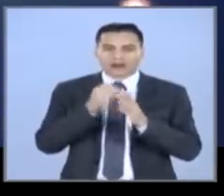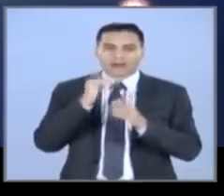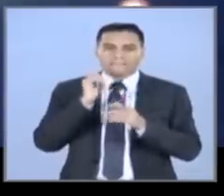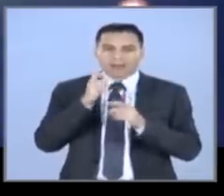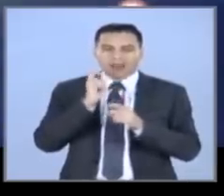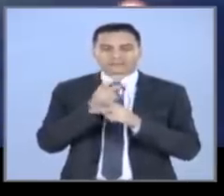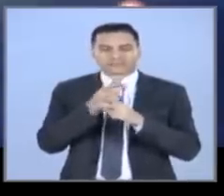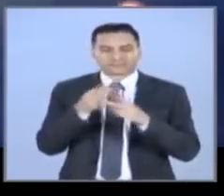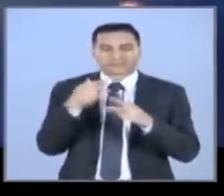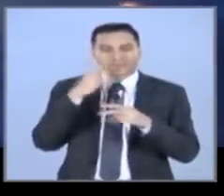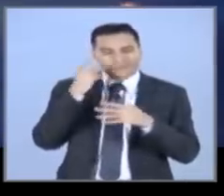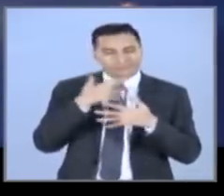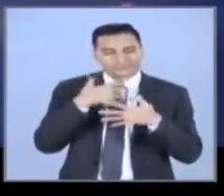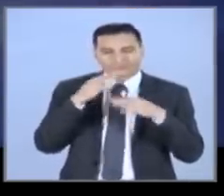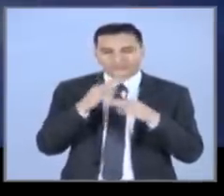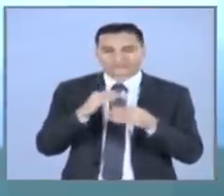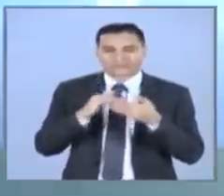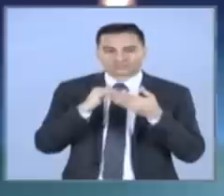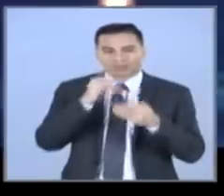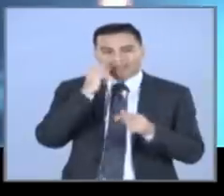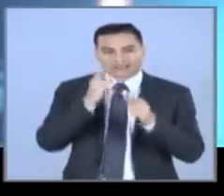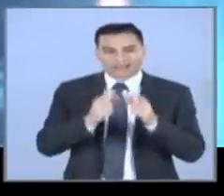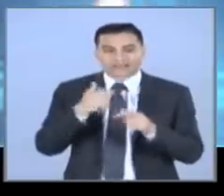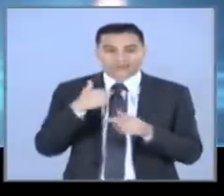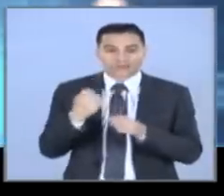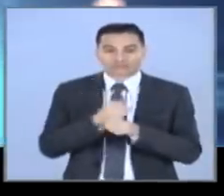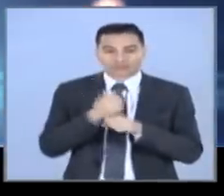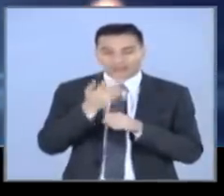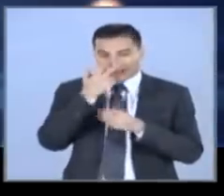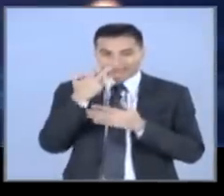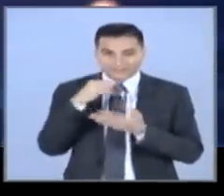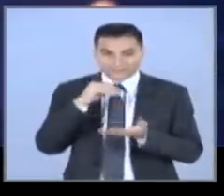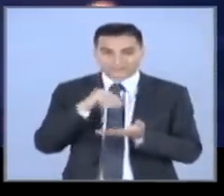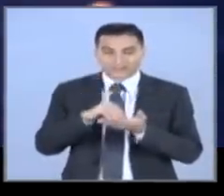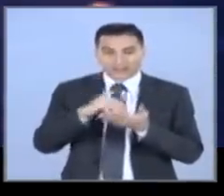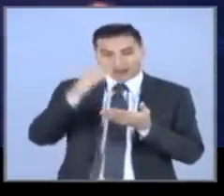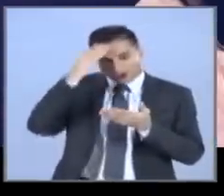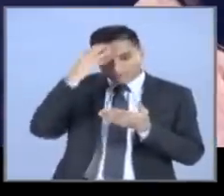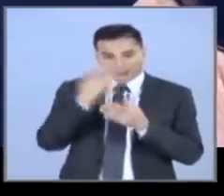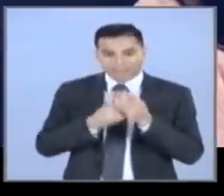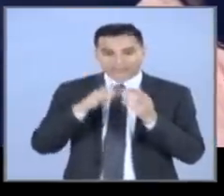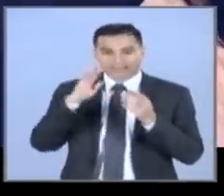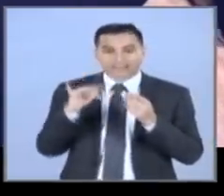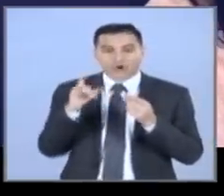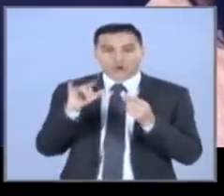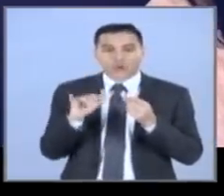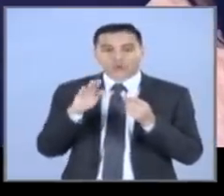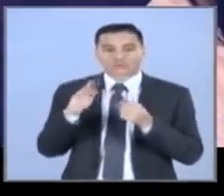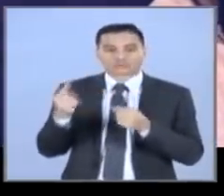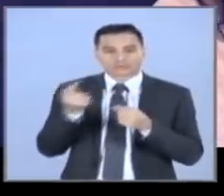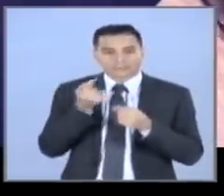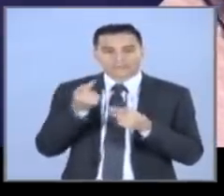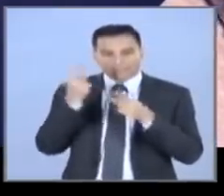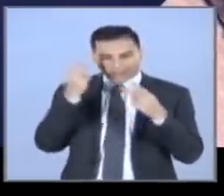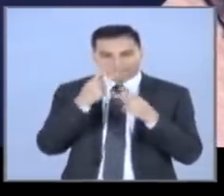جدا حابين ان احنا نشارك فيه في هذا الموسم. احنا اشتركنا في الموسم ده بناء على رغبه ابني كورولوس لان ده حلم عنده كبير